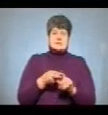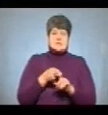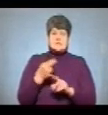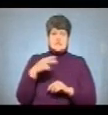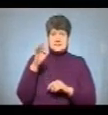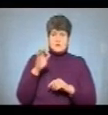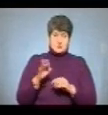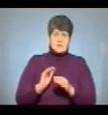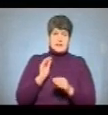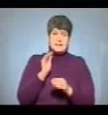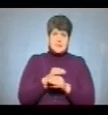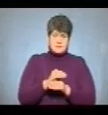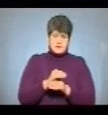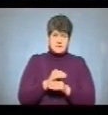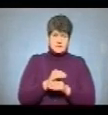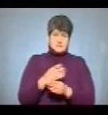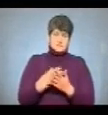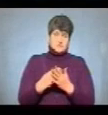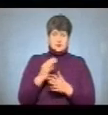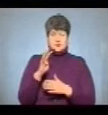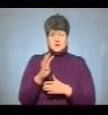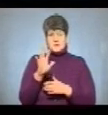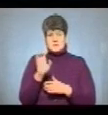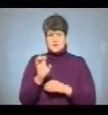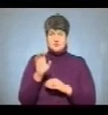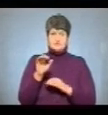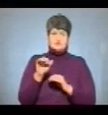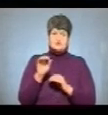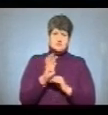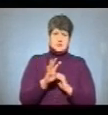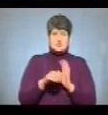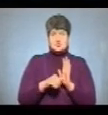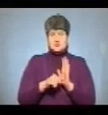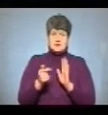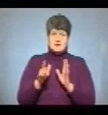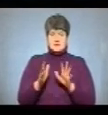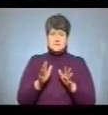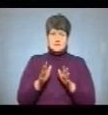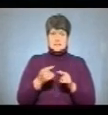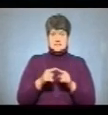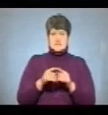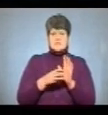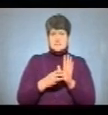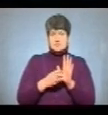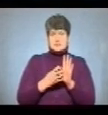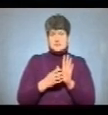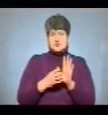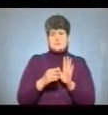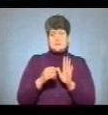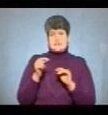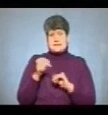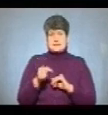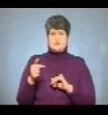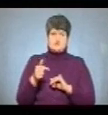надбавки в межах 400-600 гривень. От відповідно це 800-900 тисяч гривень